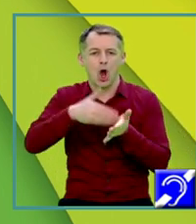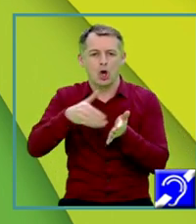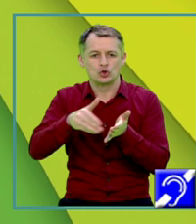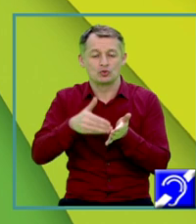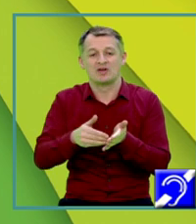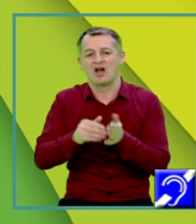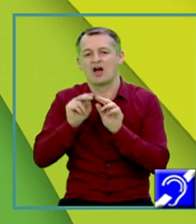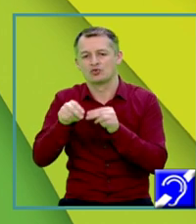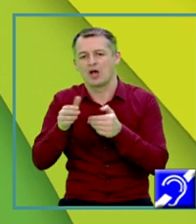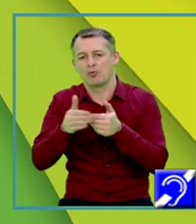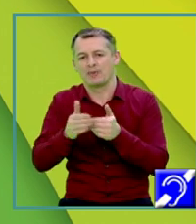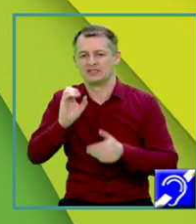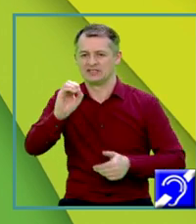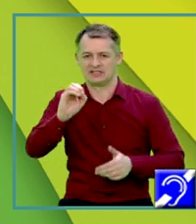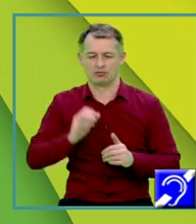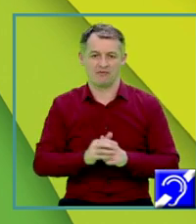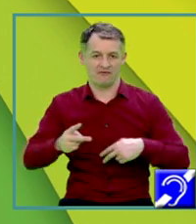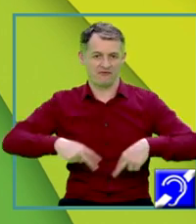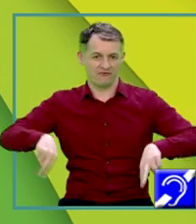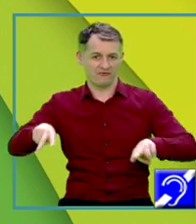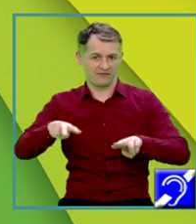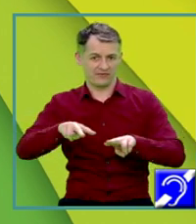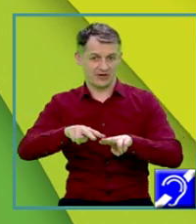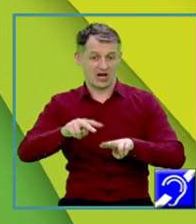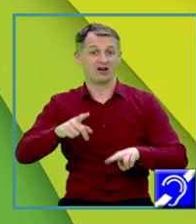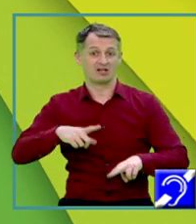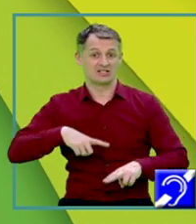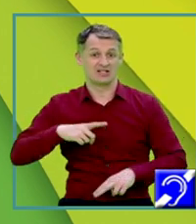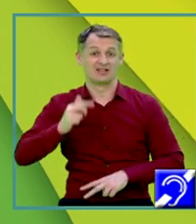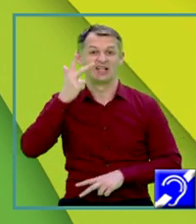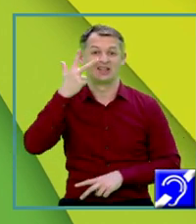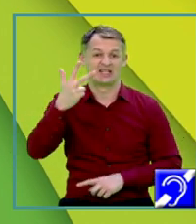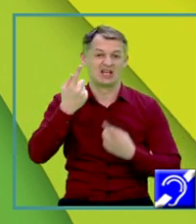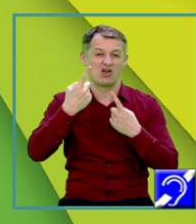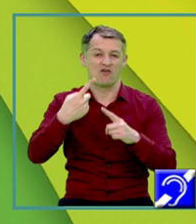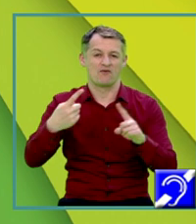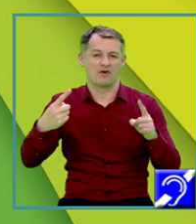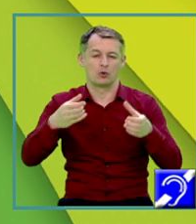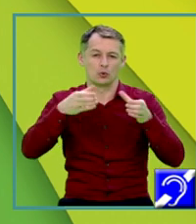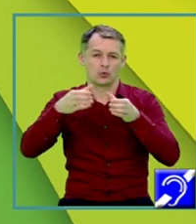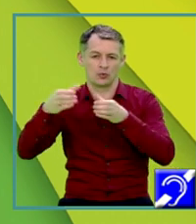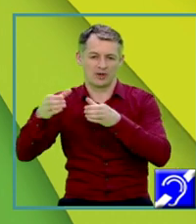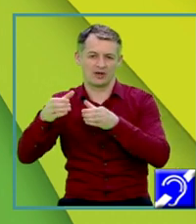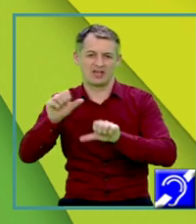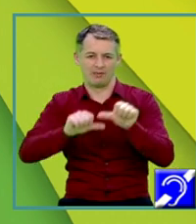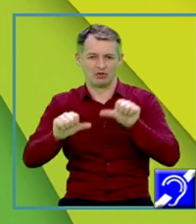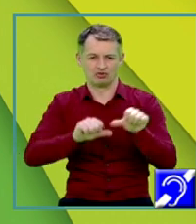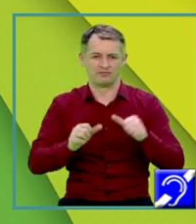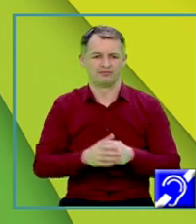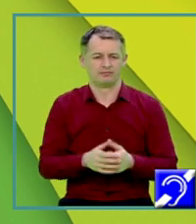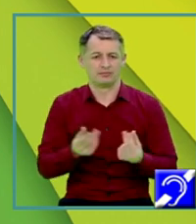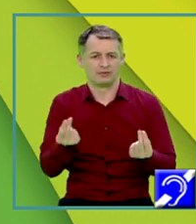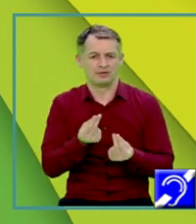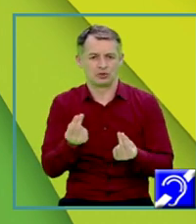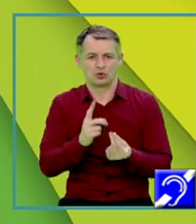spre zero. În final, existând doar trei specii chimice. De ce nu am